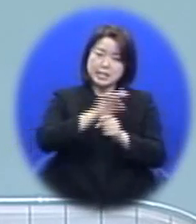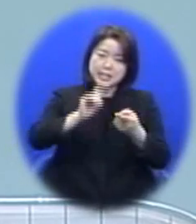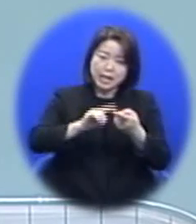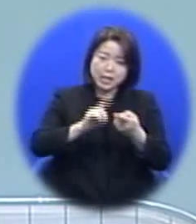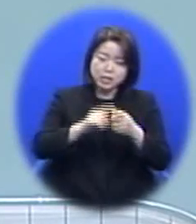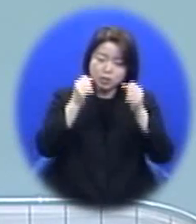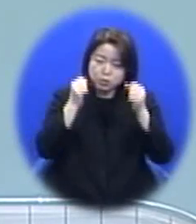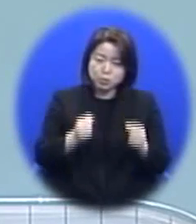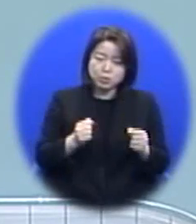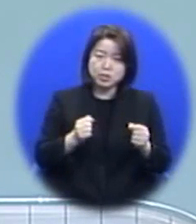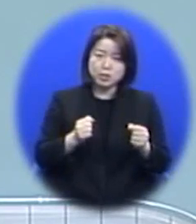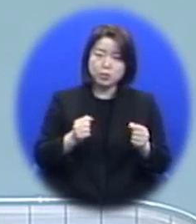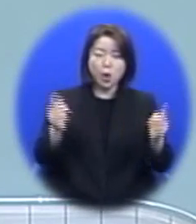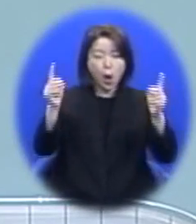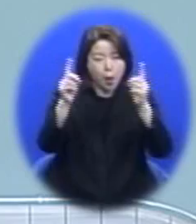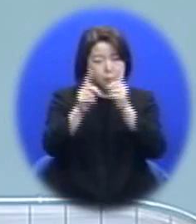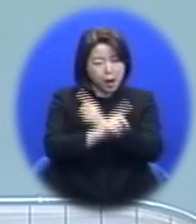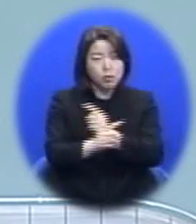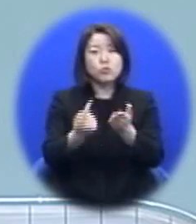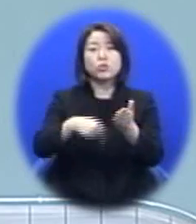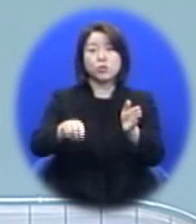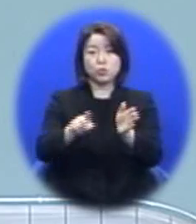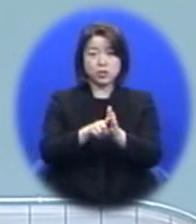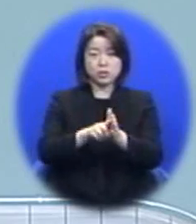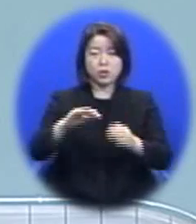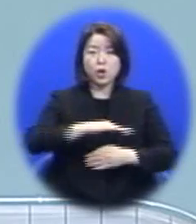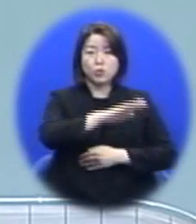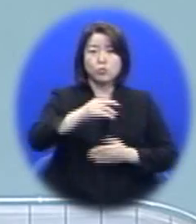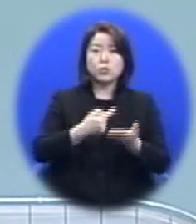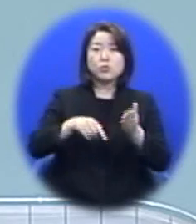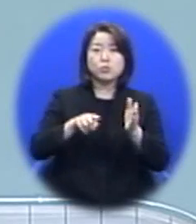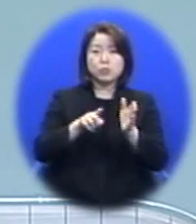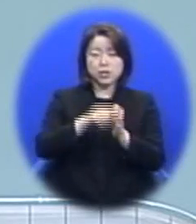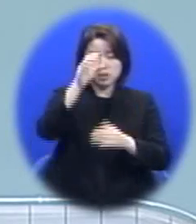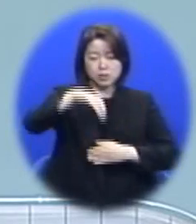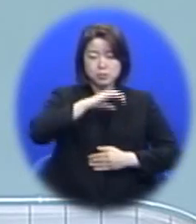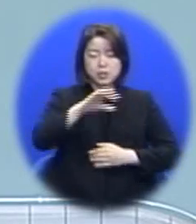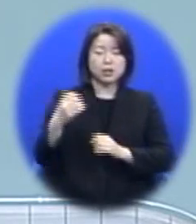존재로 바뀌게 하려고 우리를 위해 십자가 지셨습니다.